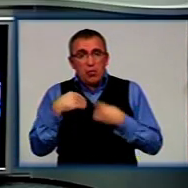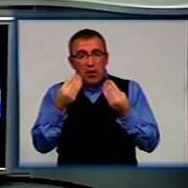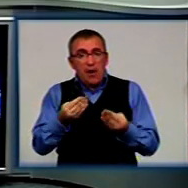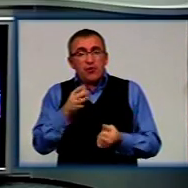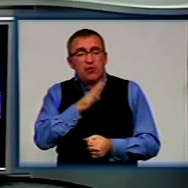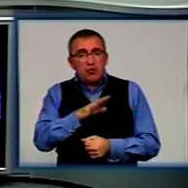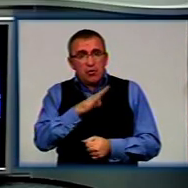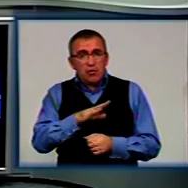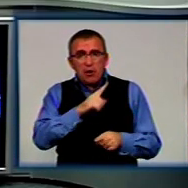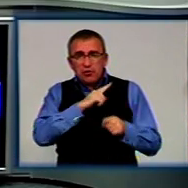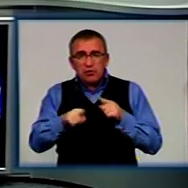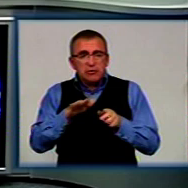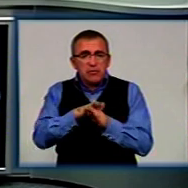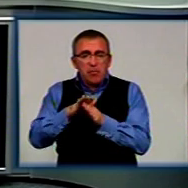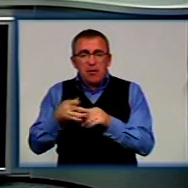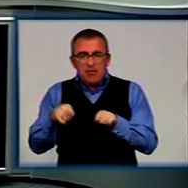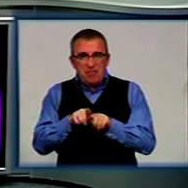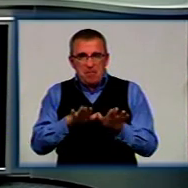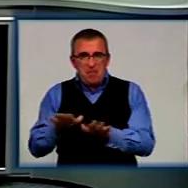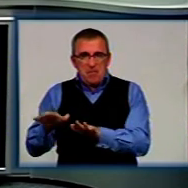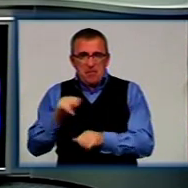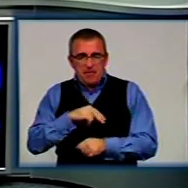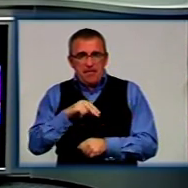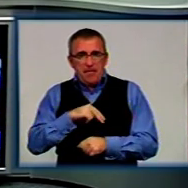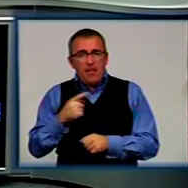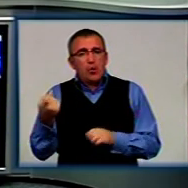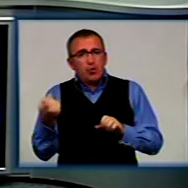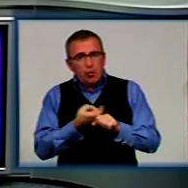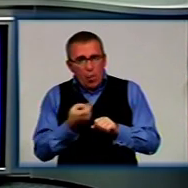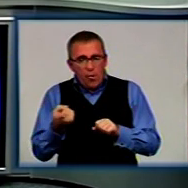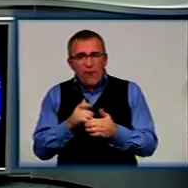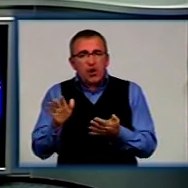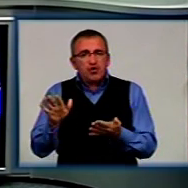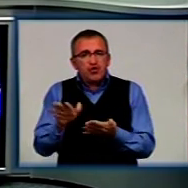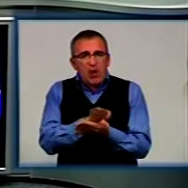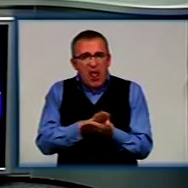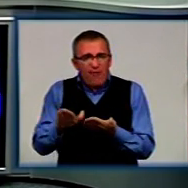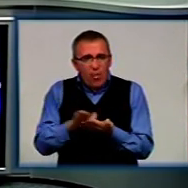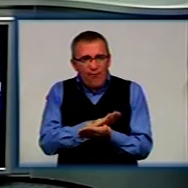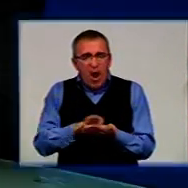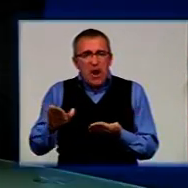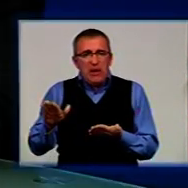на швидке заповнення даних вакансій. Це перше – токарі, це шліфувальники, це